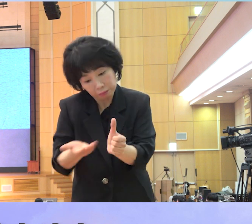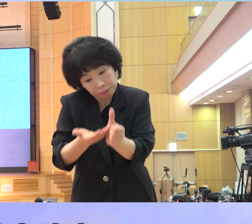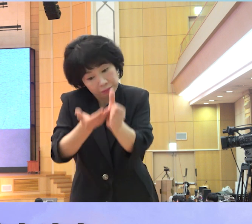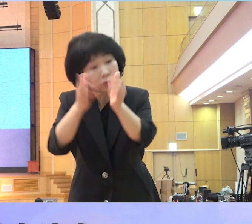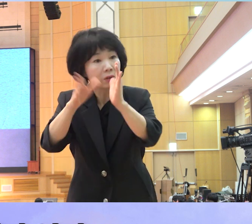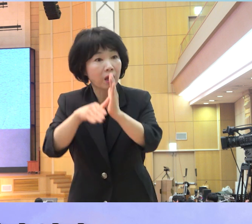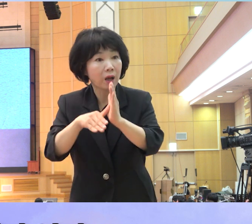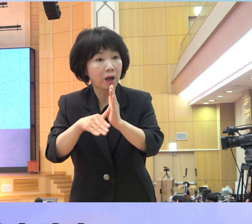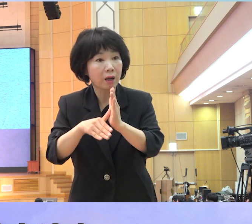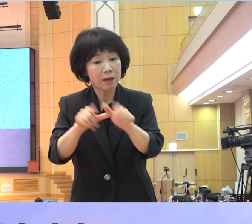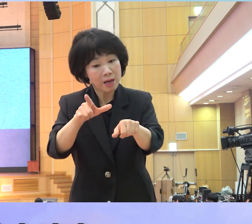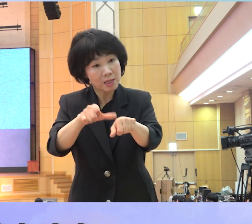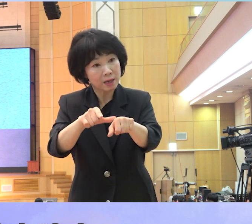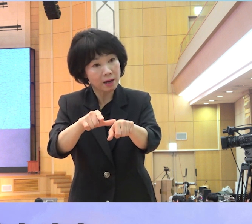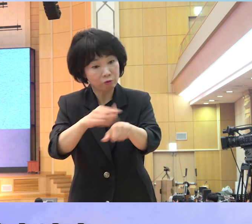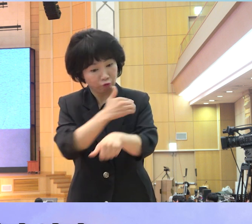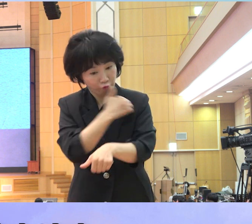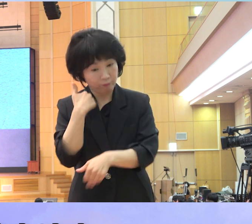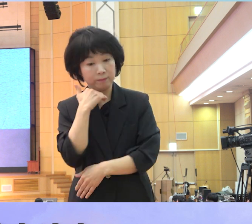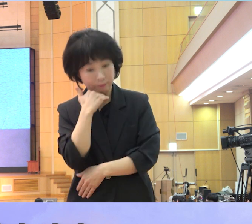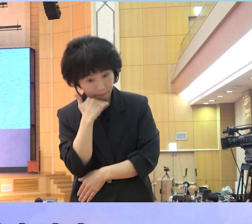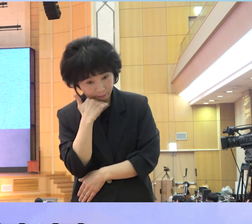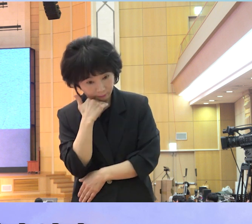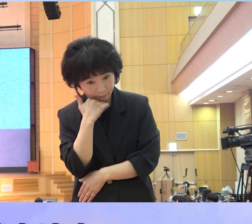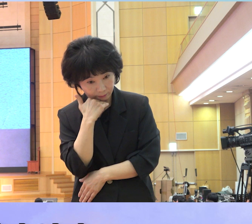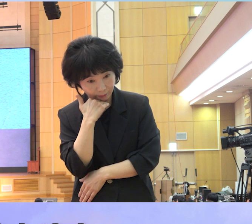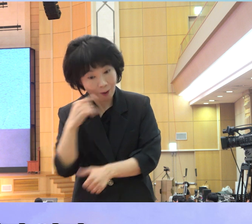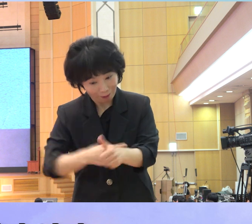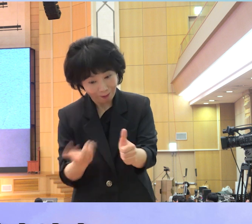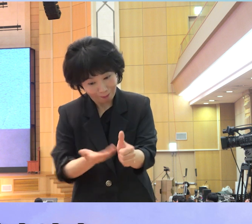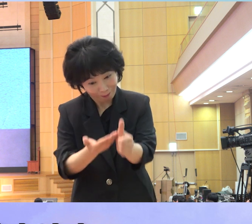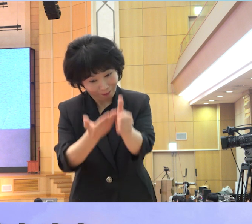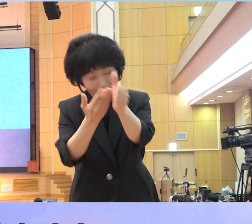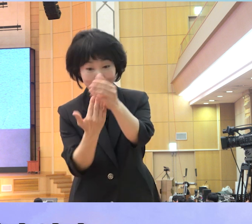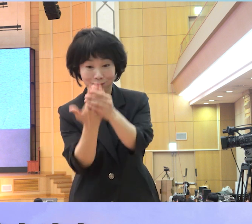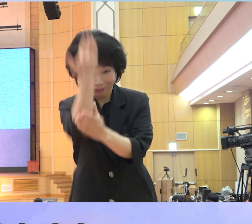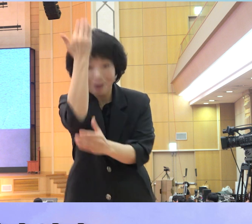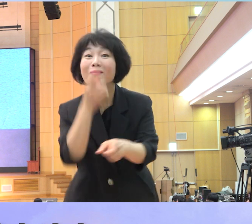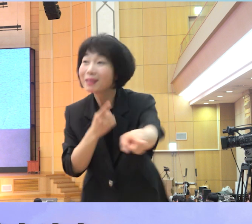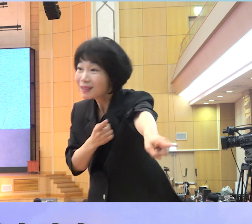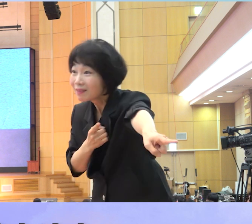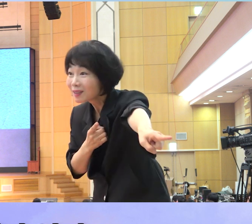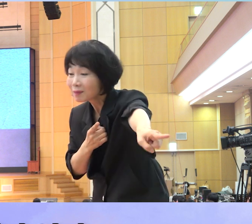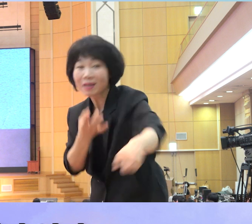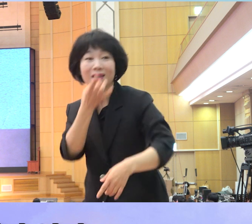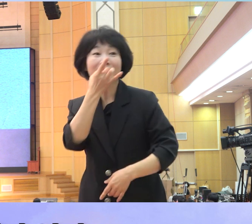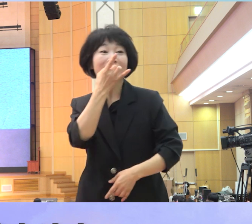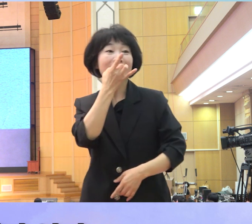우리 자녀들이 학교에서 뭐 이렇게 씨앗을 받아왔어요.